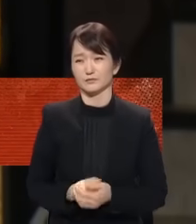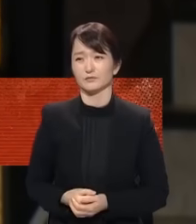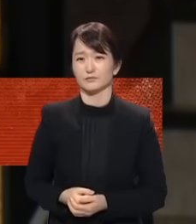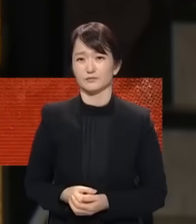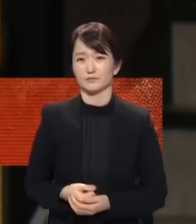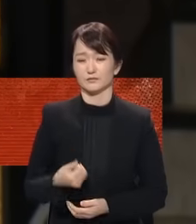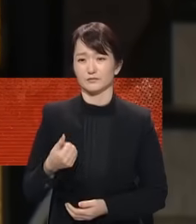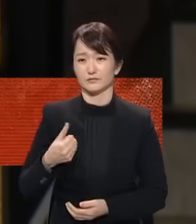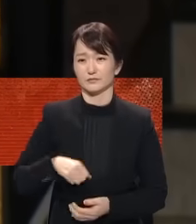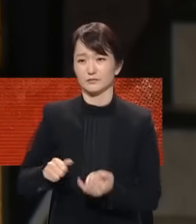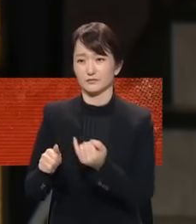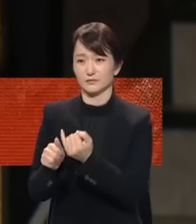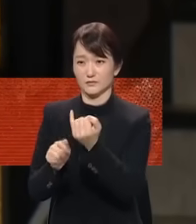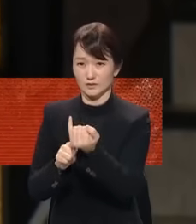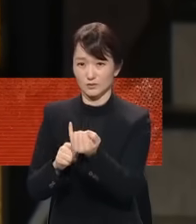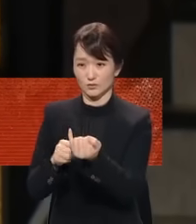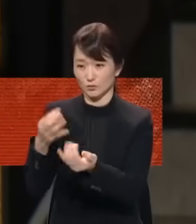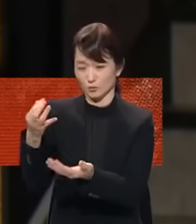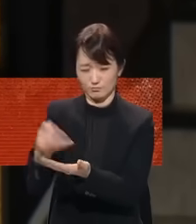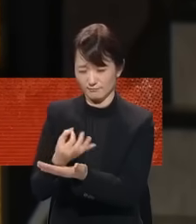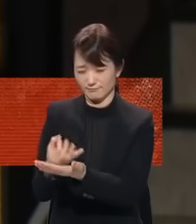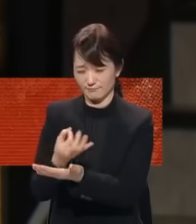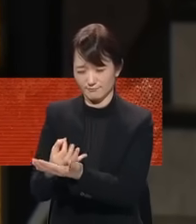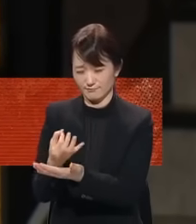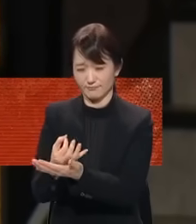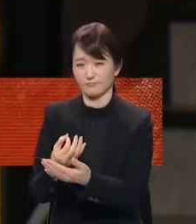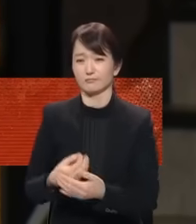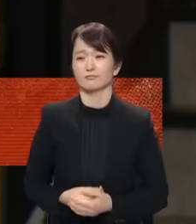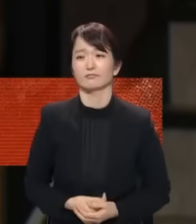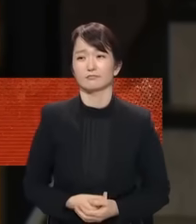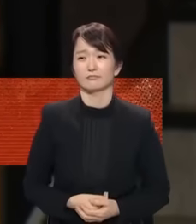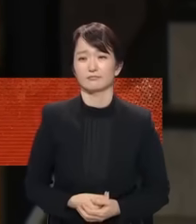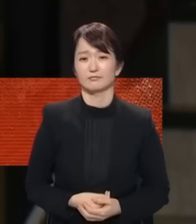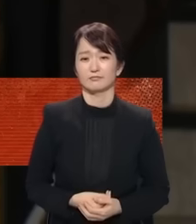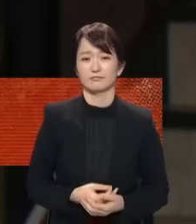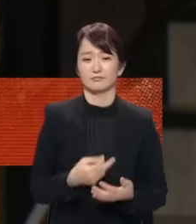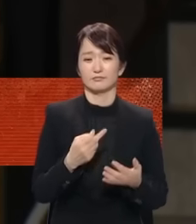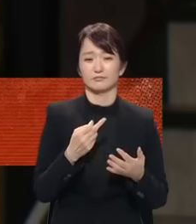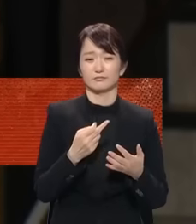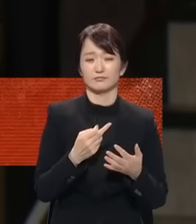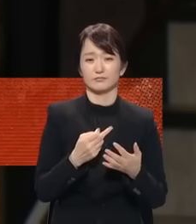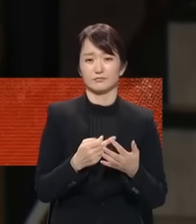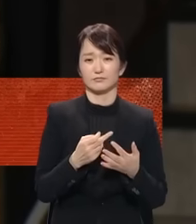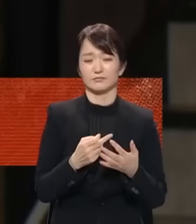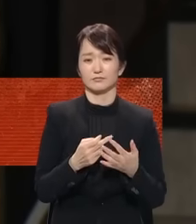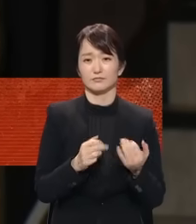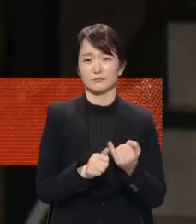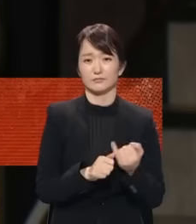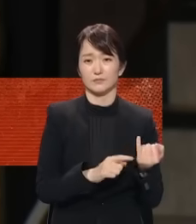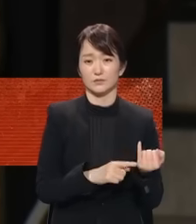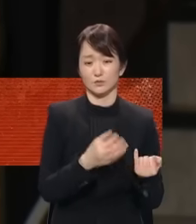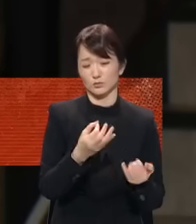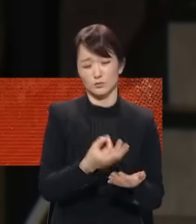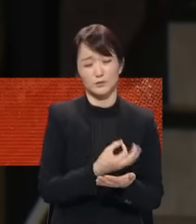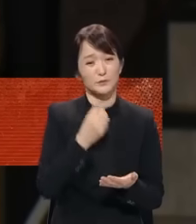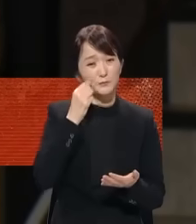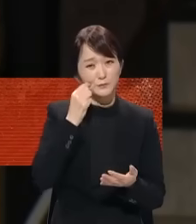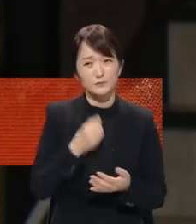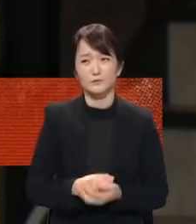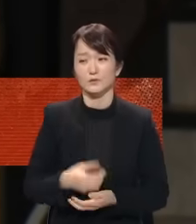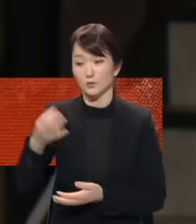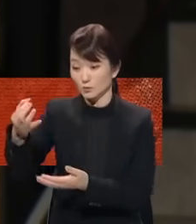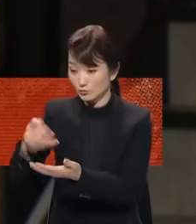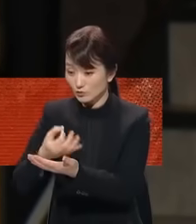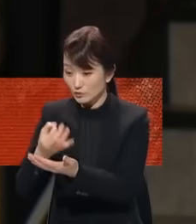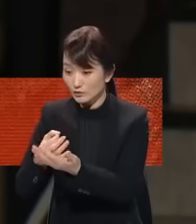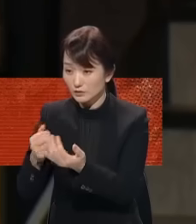잘 벌거나 각종 직업에서 한 분은 이제 뭐 그냥 돈을 벌지는 못하면 이 시어머니들이 이 돈 벌어주는